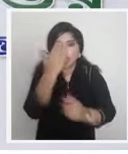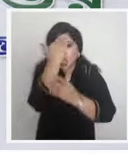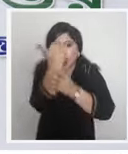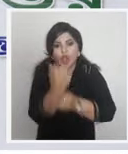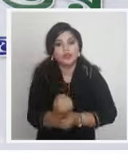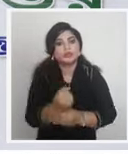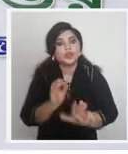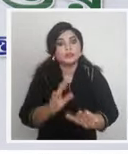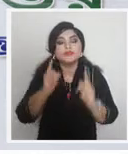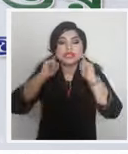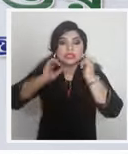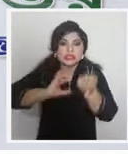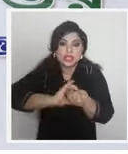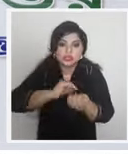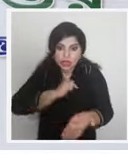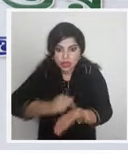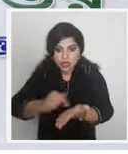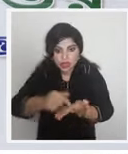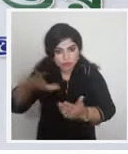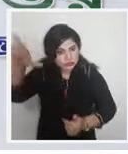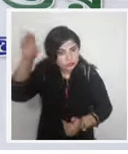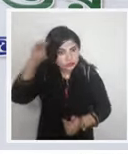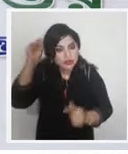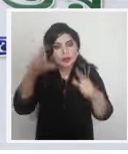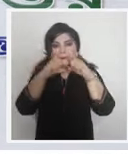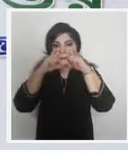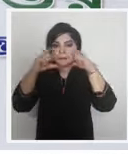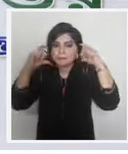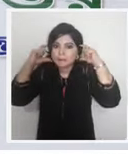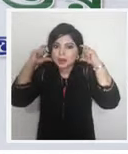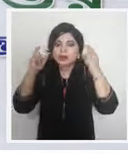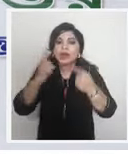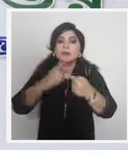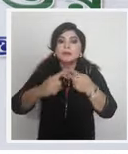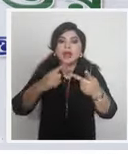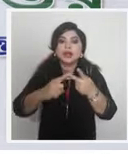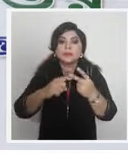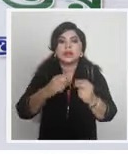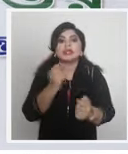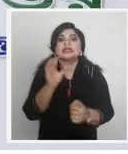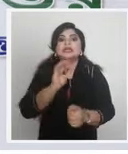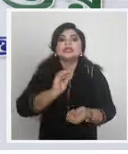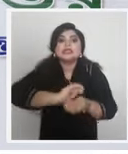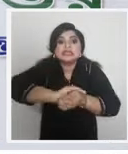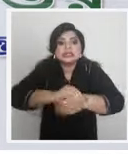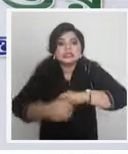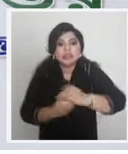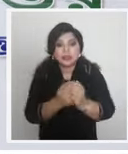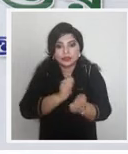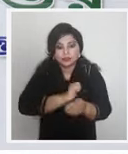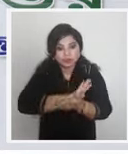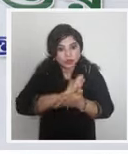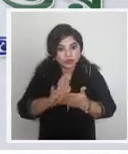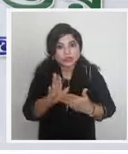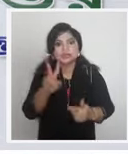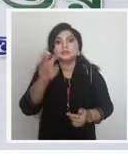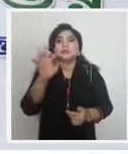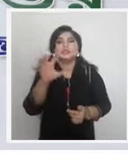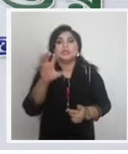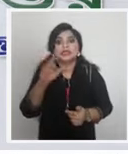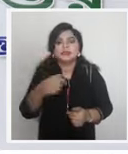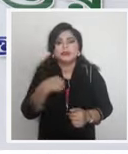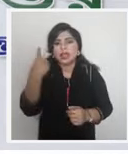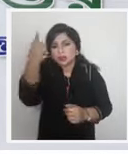যে কেউ এই সংখ্যার মধ্যে আসতে পারে। কাজেই আপনারা সতর্ক হন, সচেতন হন, স্বাস্থ্য নিয়ম মেনে চলুন, সঠিকভাবে মাস্ক